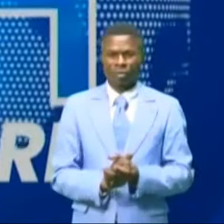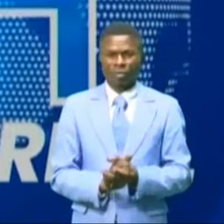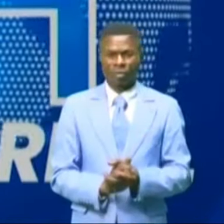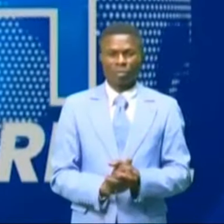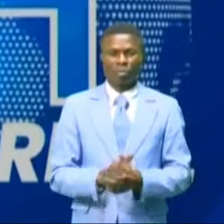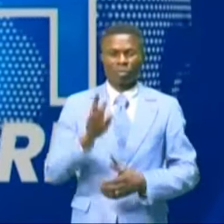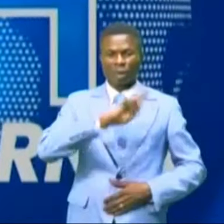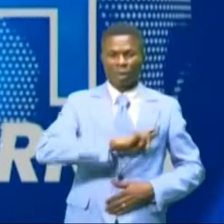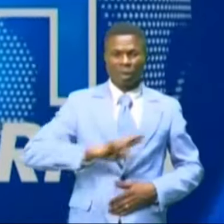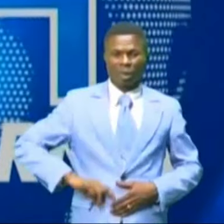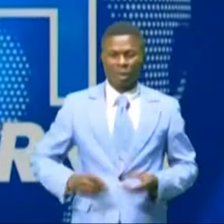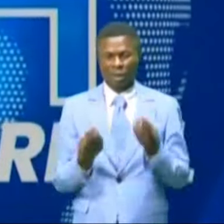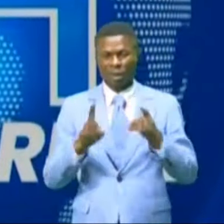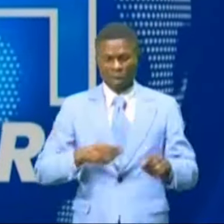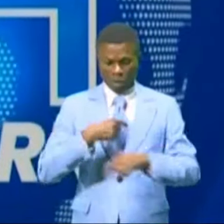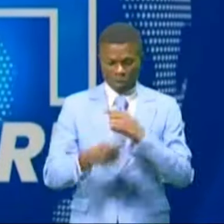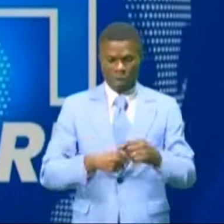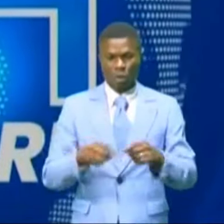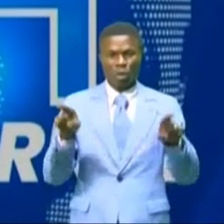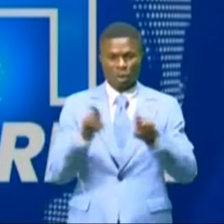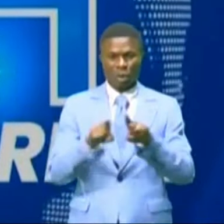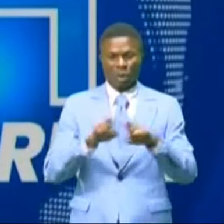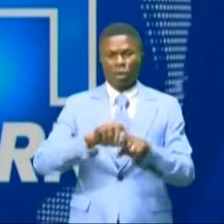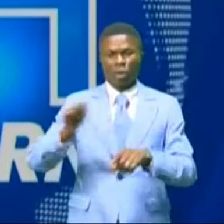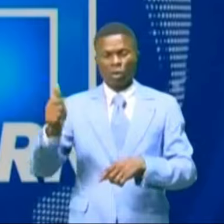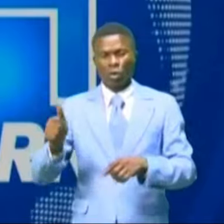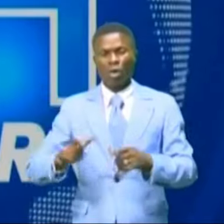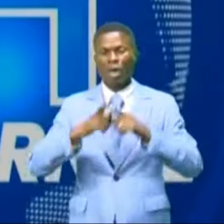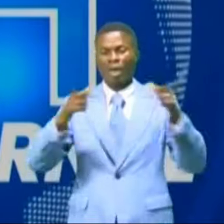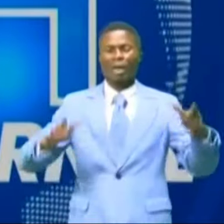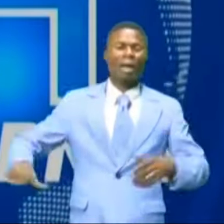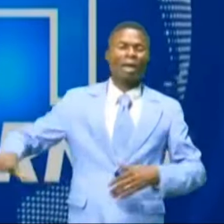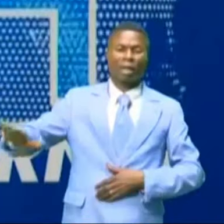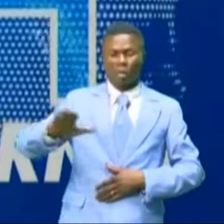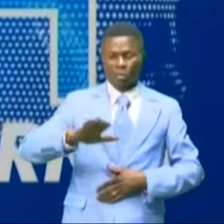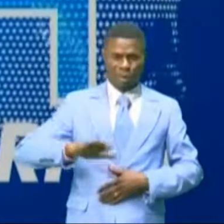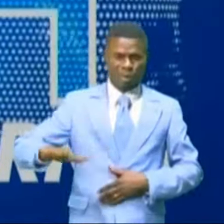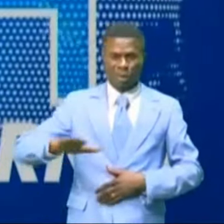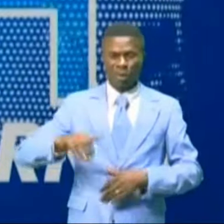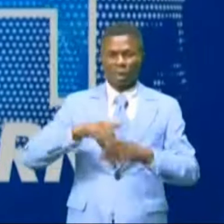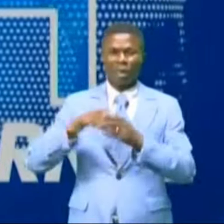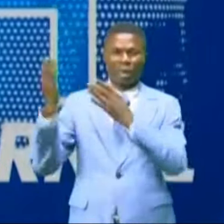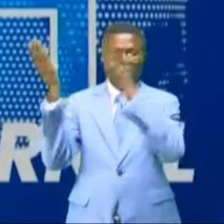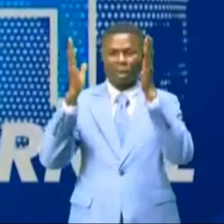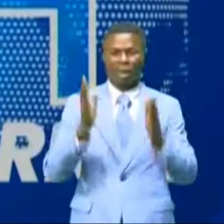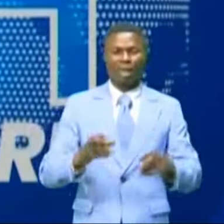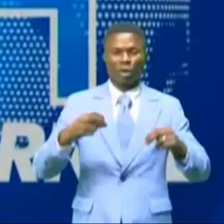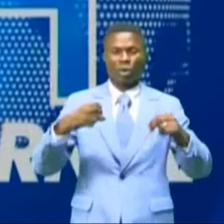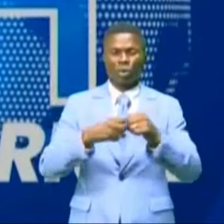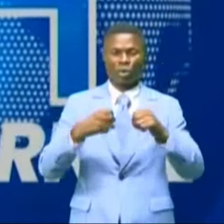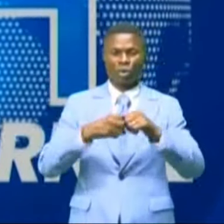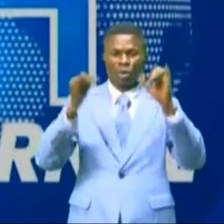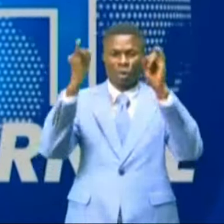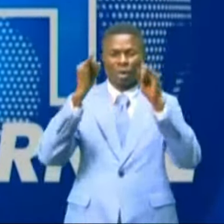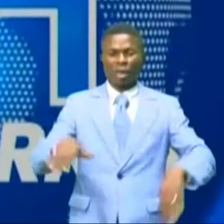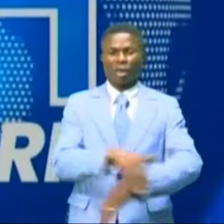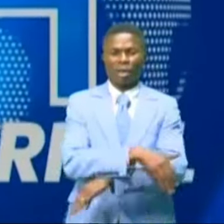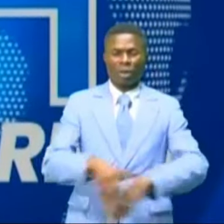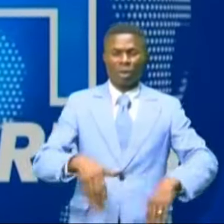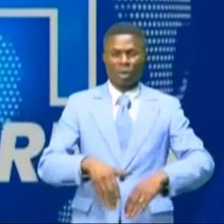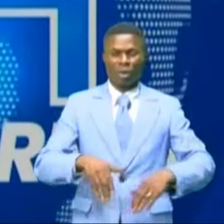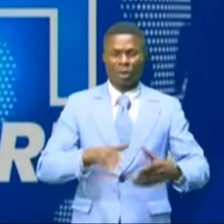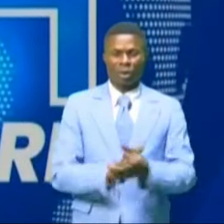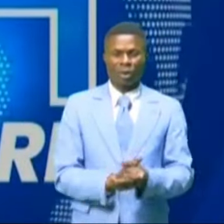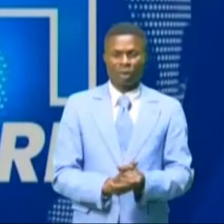L'RDC se lance au même titre que les autres grandes nations dans le commerce électronique transfrontalier. Le